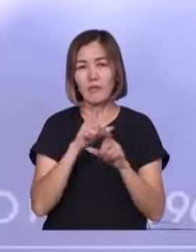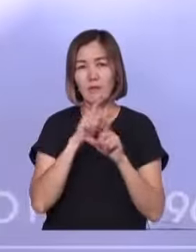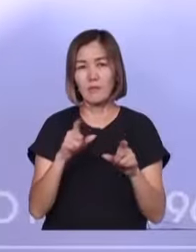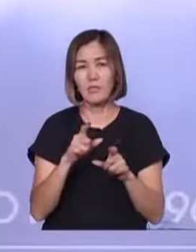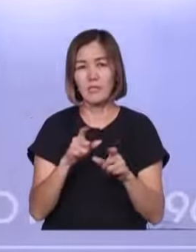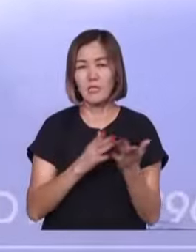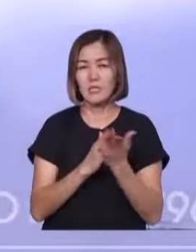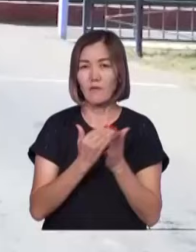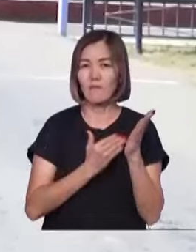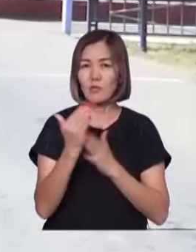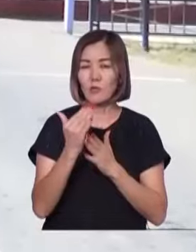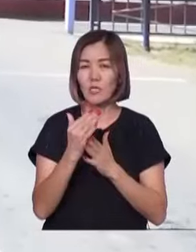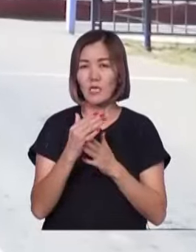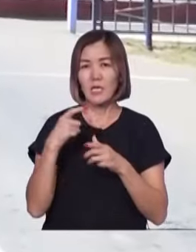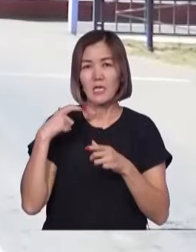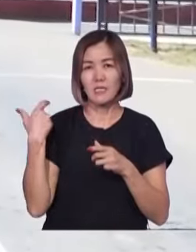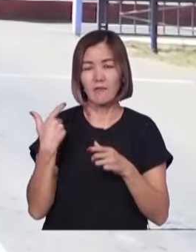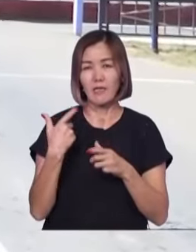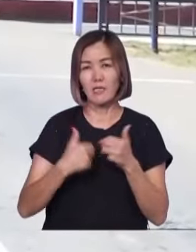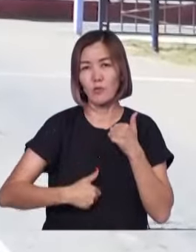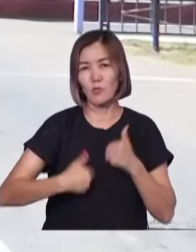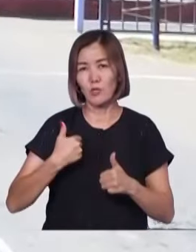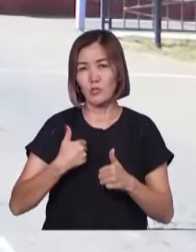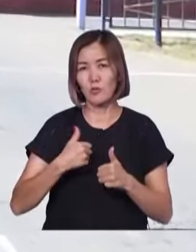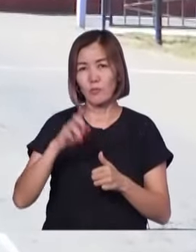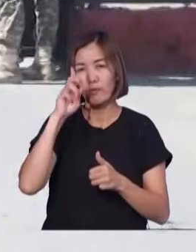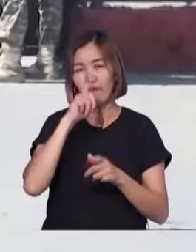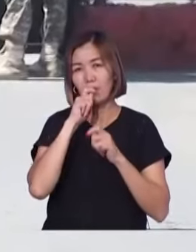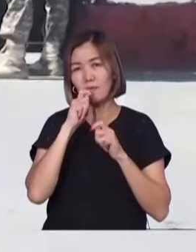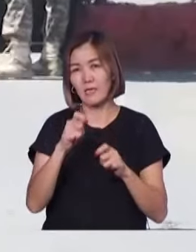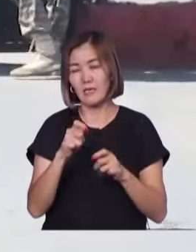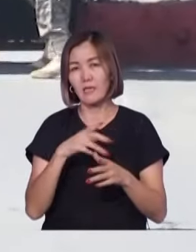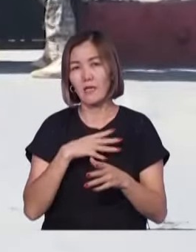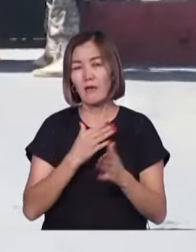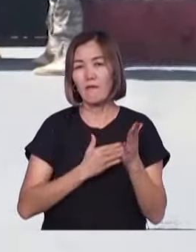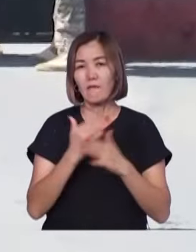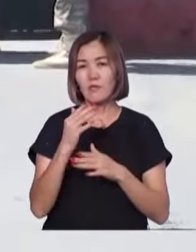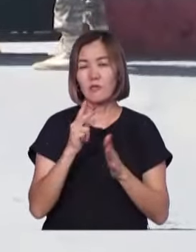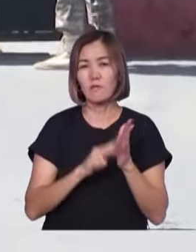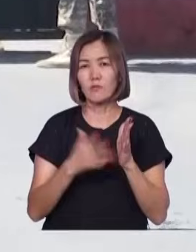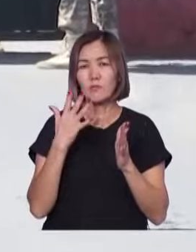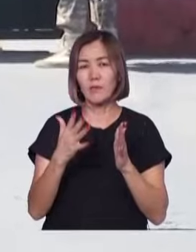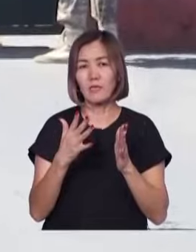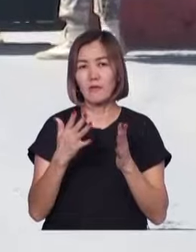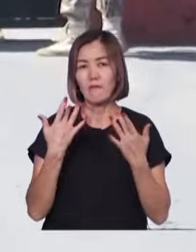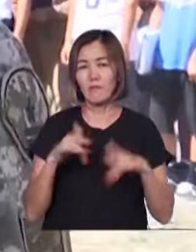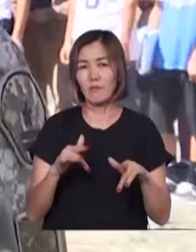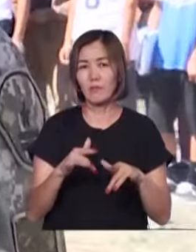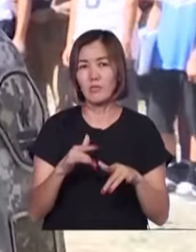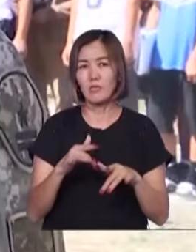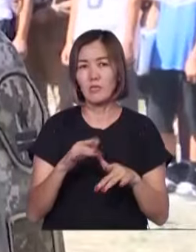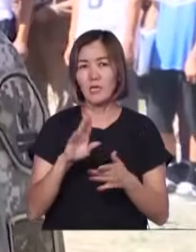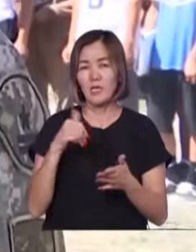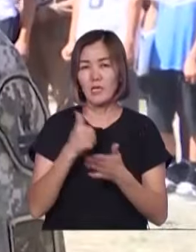заслужили высокие воинские звания и удостоены правительственных наград из них свыше пяти выпускников стали